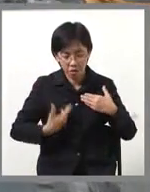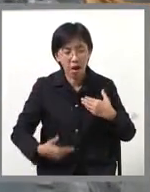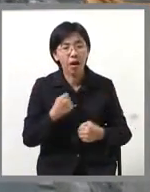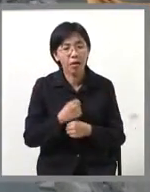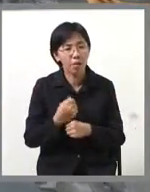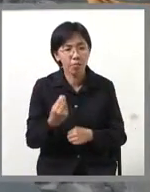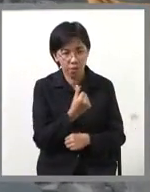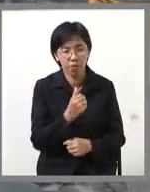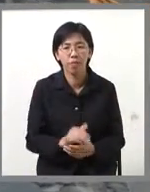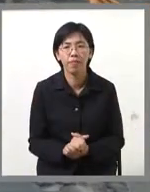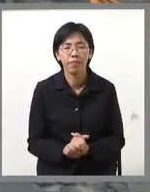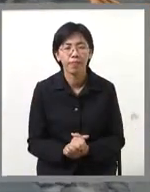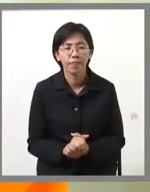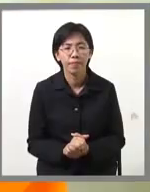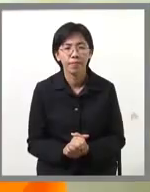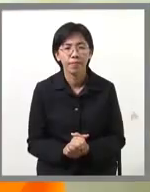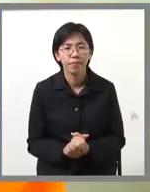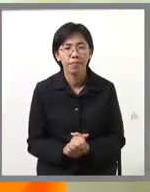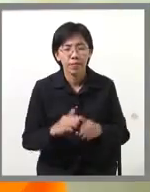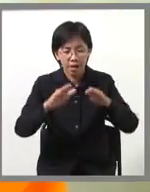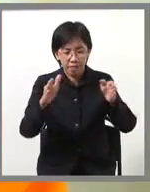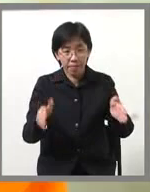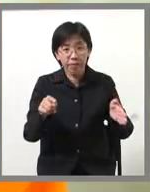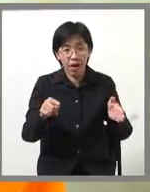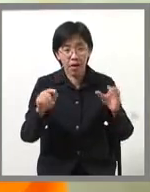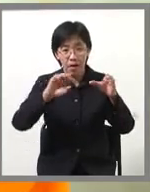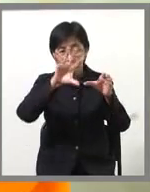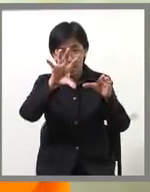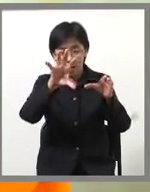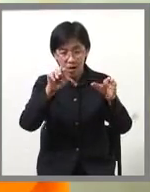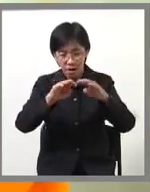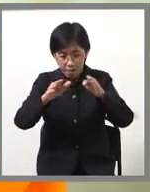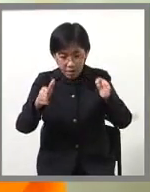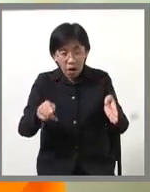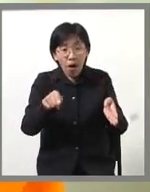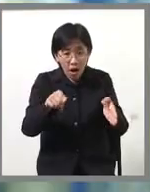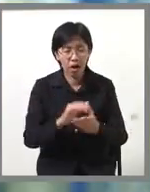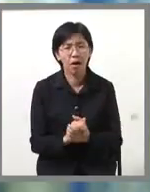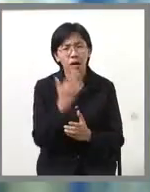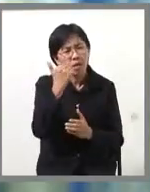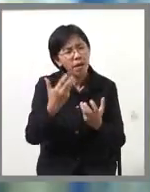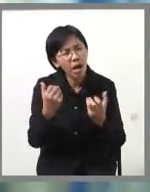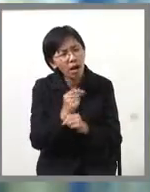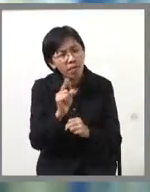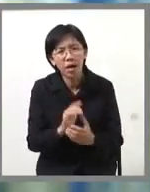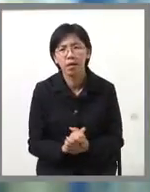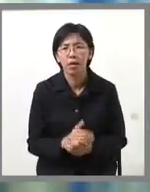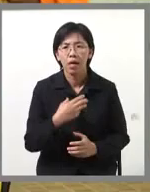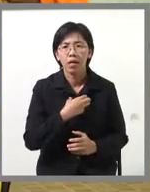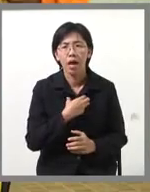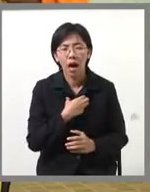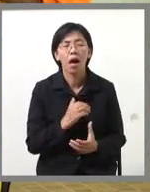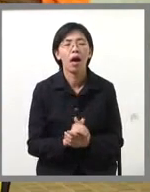ได้เร็วมันจะทำได้เร็วขึ้นพระนี่เราจะเจาะตรงกลางศีรษะให้เป็นช่องลึกลงไป ทำไมถึงต้องแยกด้วยอ่ะ